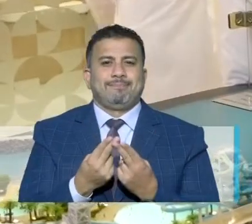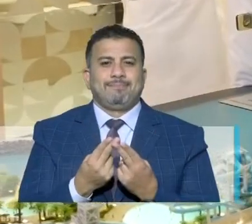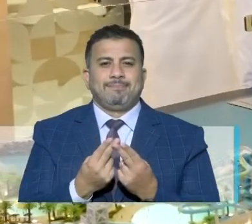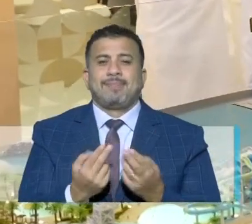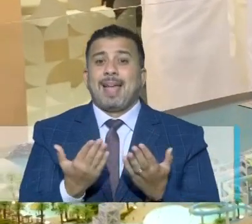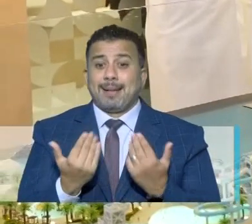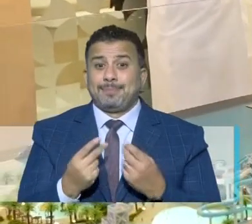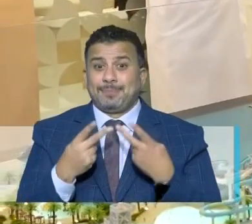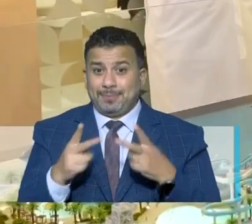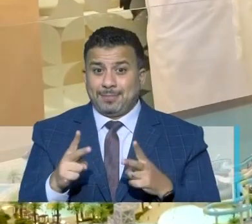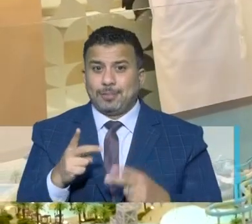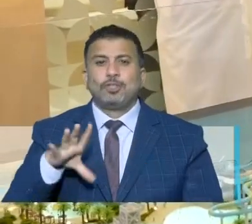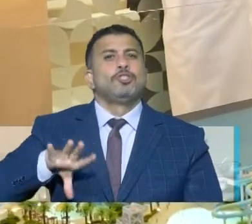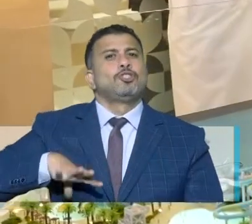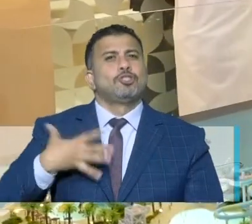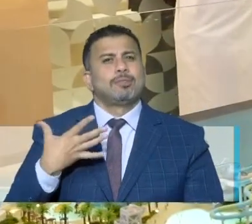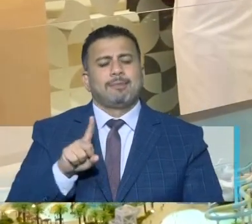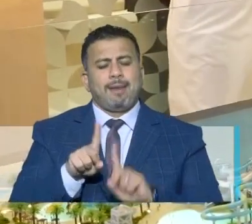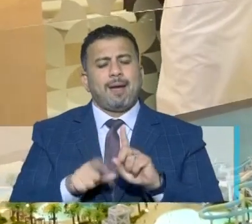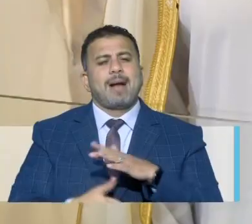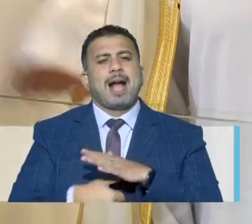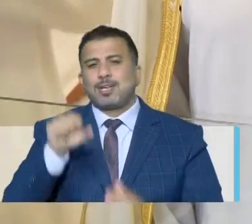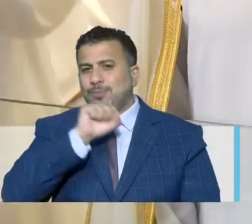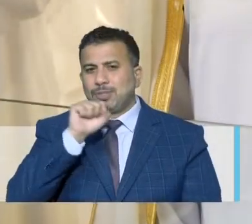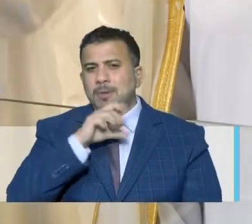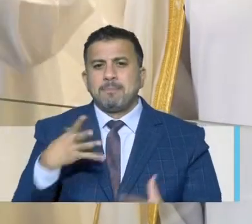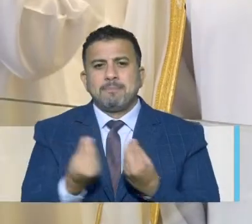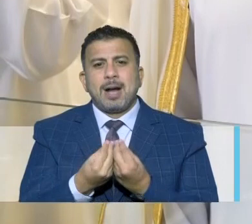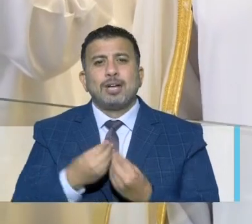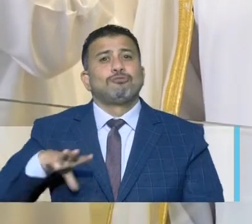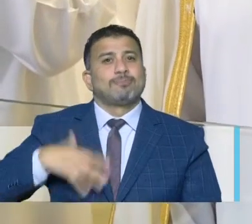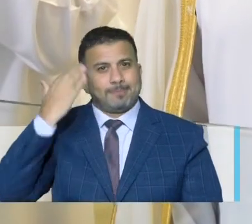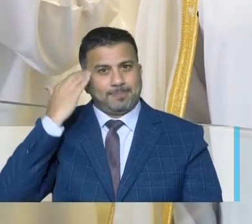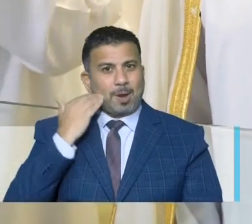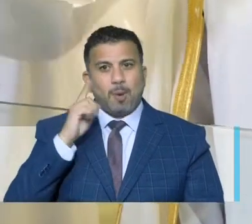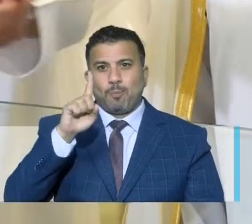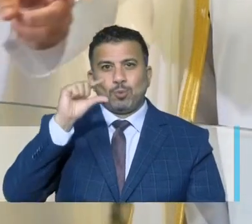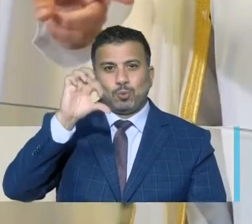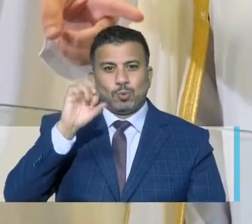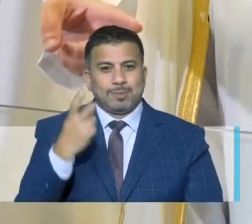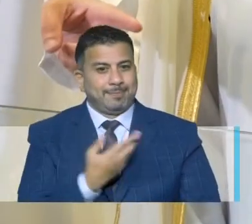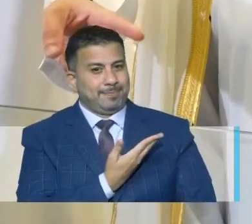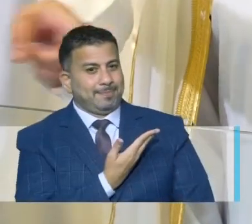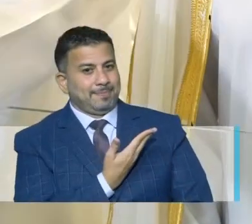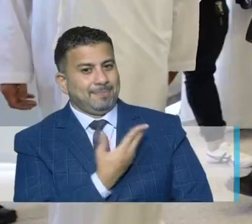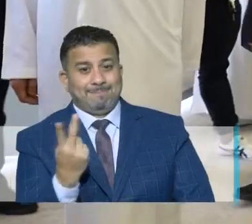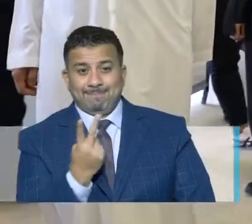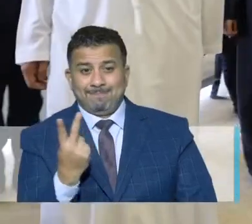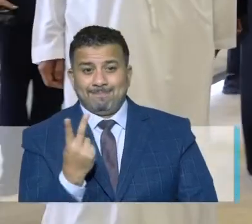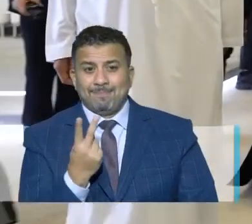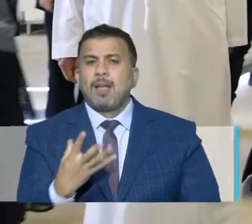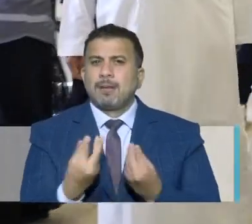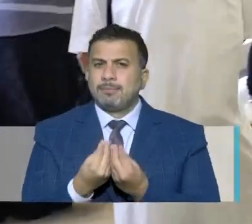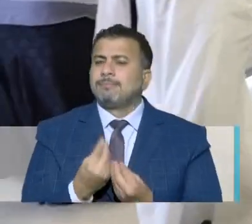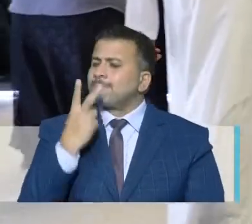انطلاق اعمال المنتدى تجول سمو نائب حاكم الشارقه ترافقه الشيخ ابدور بن سلطان القاسمي في المعرض المصاحب